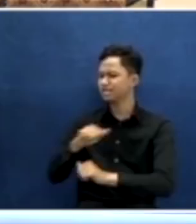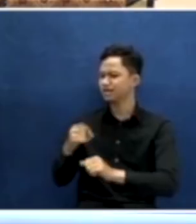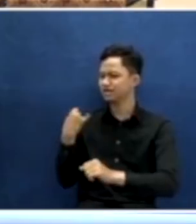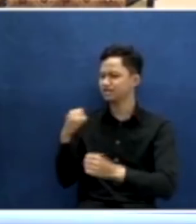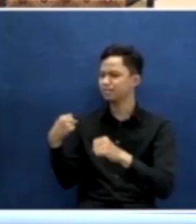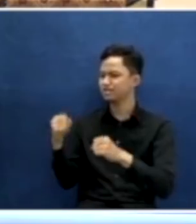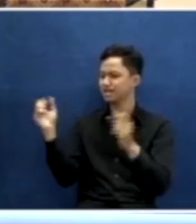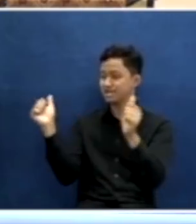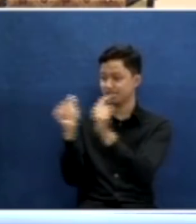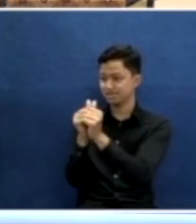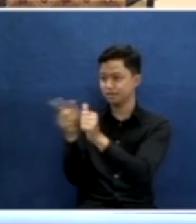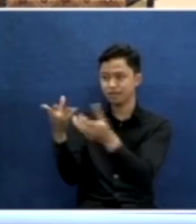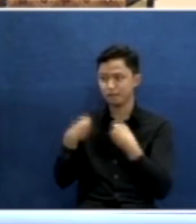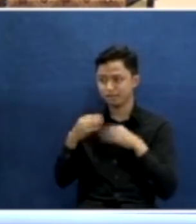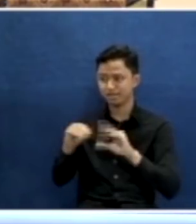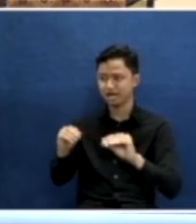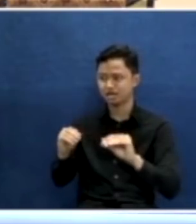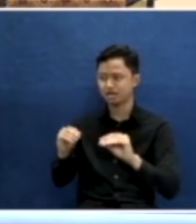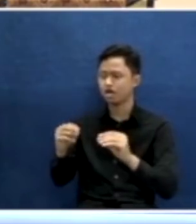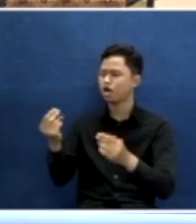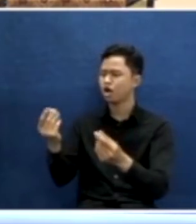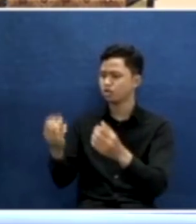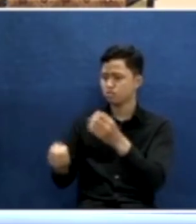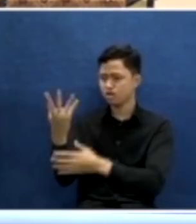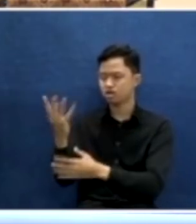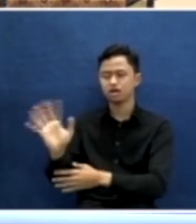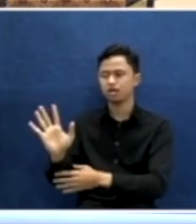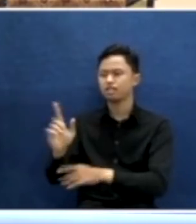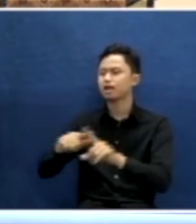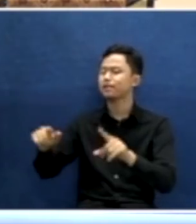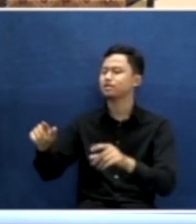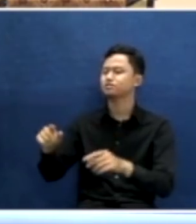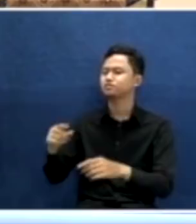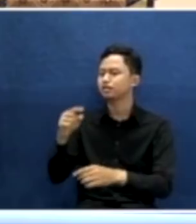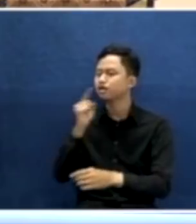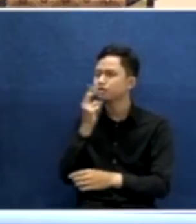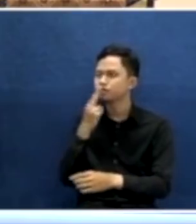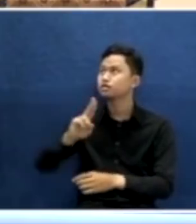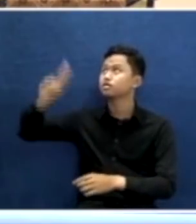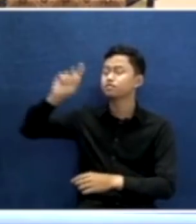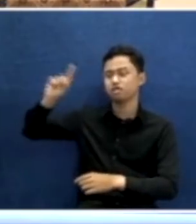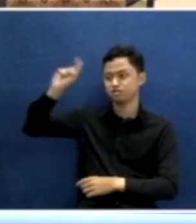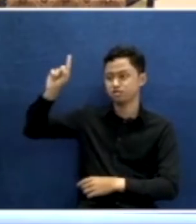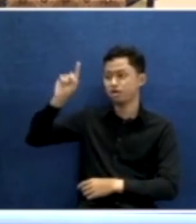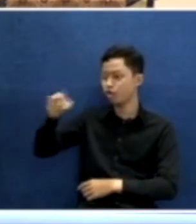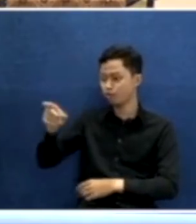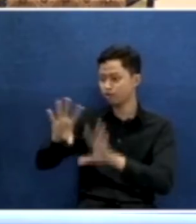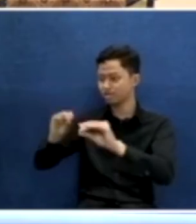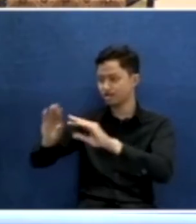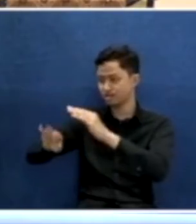kalau bapak tulus melakukan itu karena Allah Allah ganti melalui anak Papa demi Allah ini pak Tolong pegang omongan saya